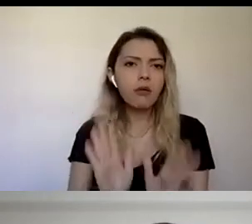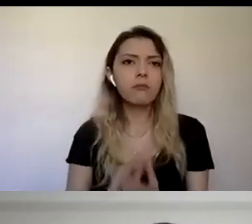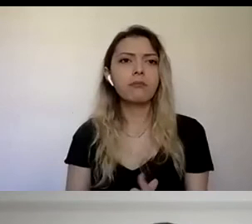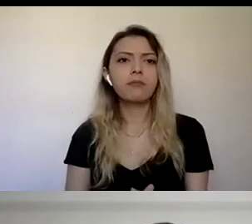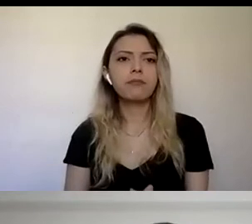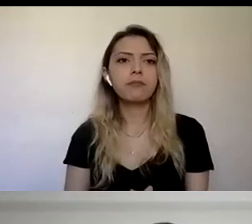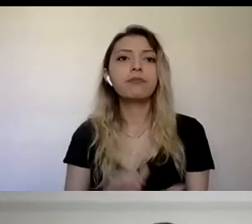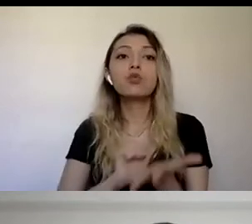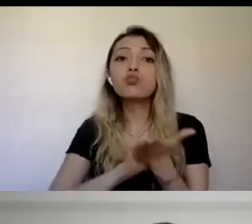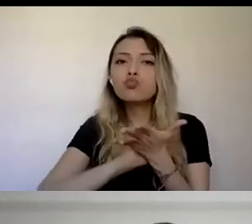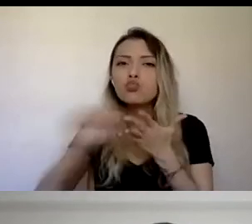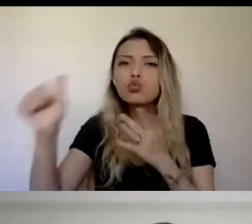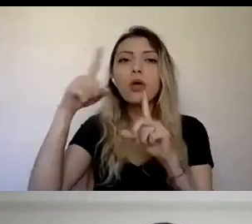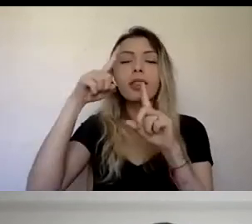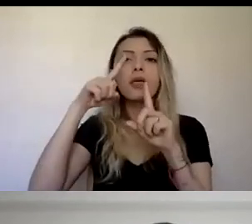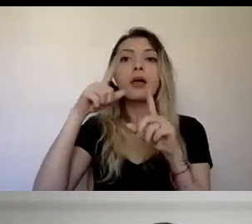tez veri tabanı var.